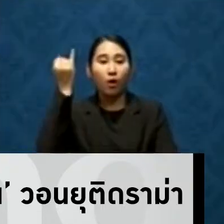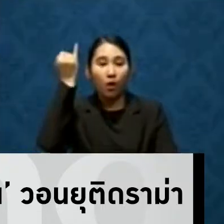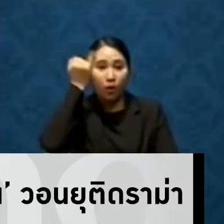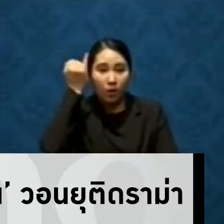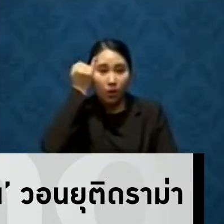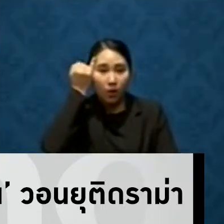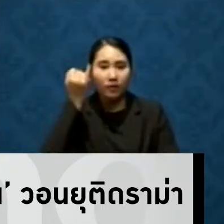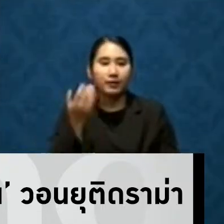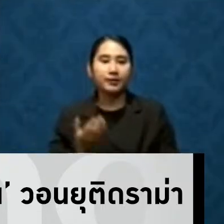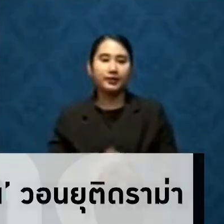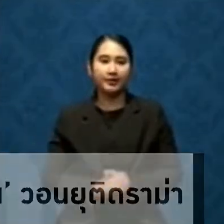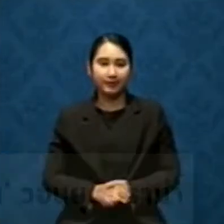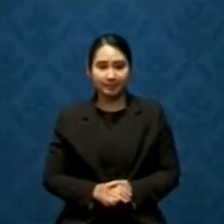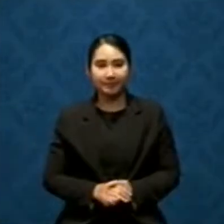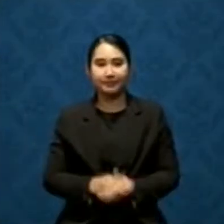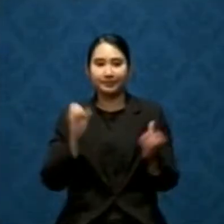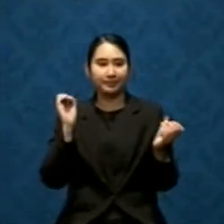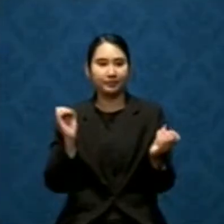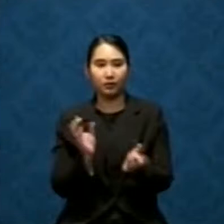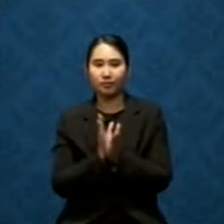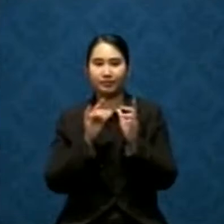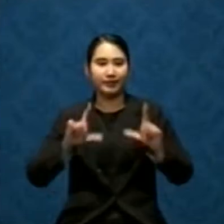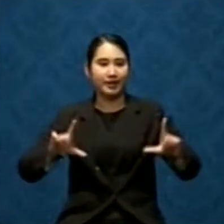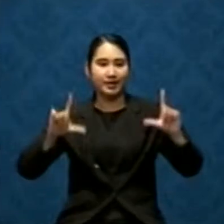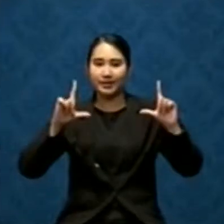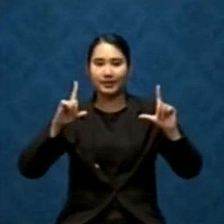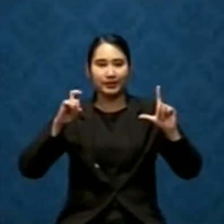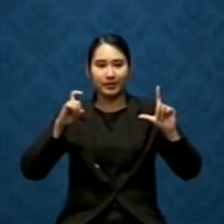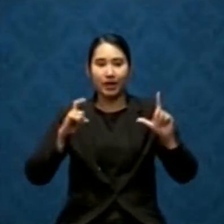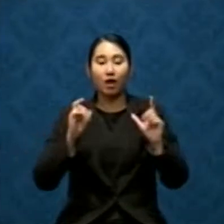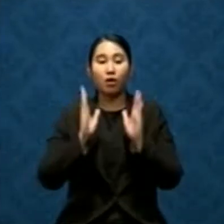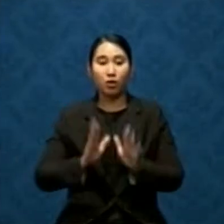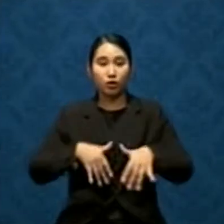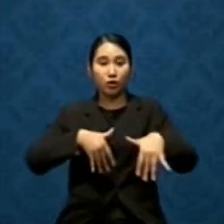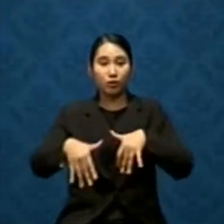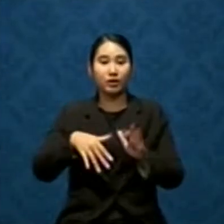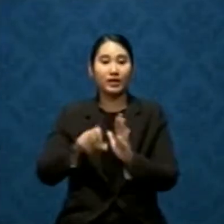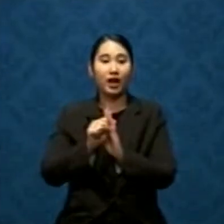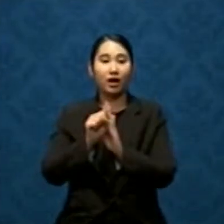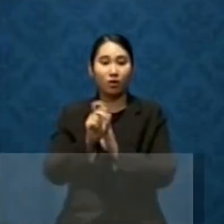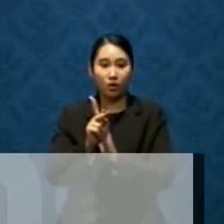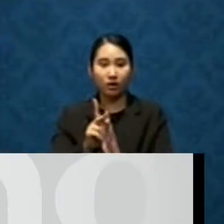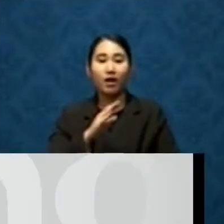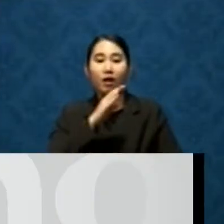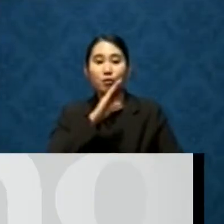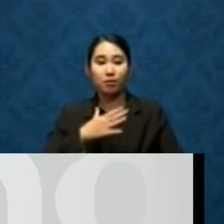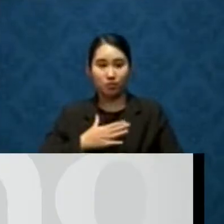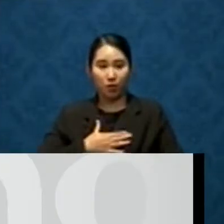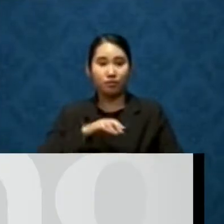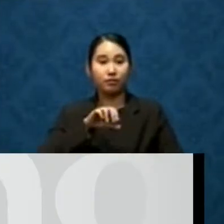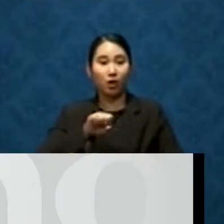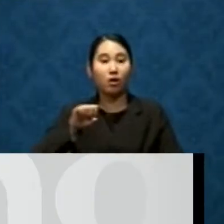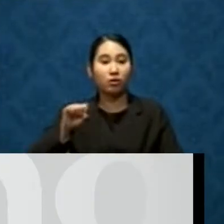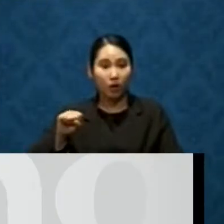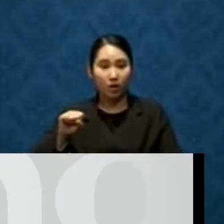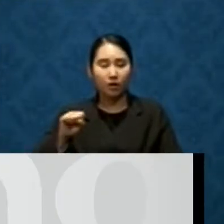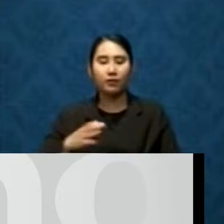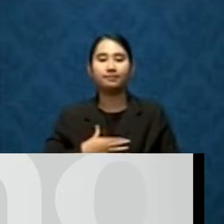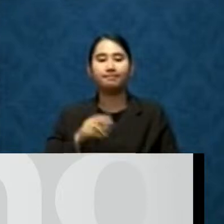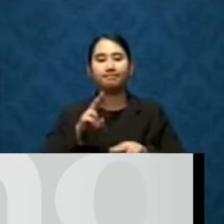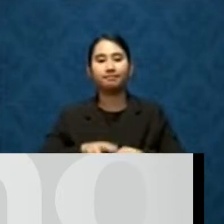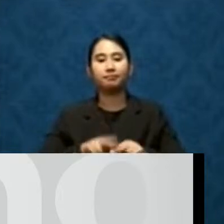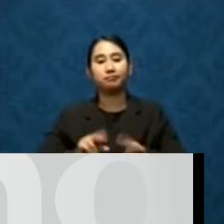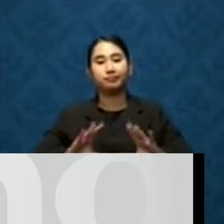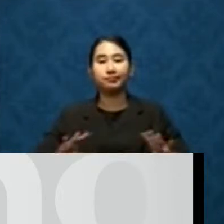นี่คือความเสียหายของคนสกลนครถ้าพวกผมเป็นส.ส.แล้วจะนั่ง